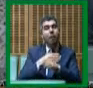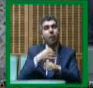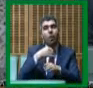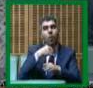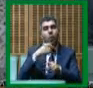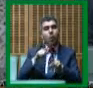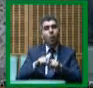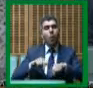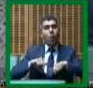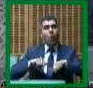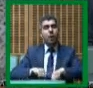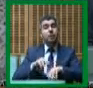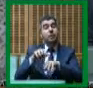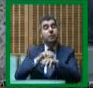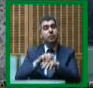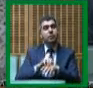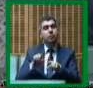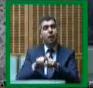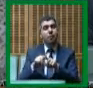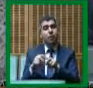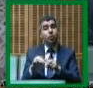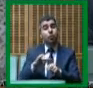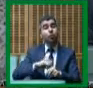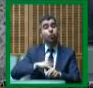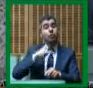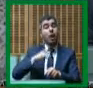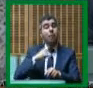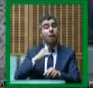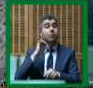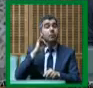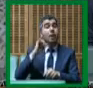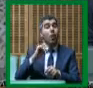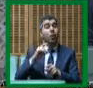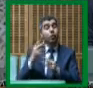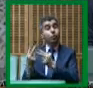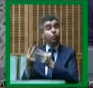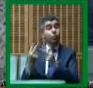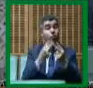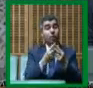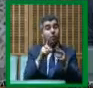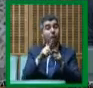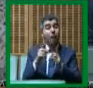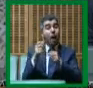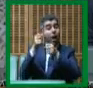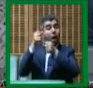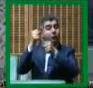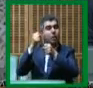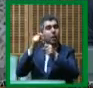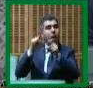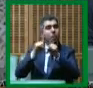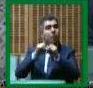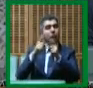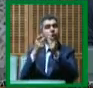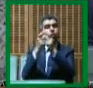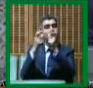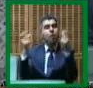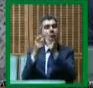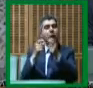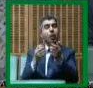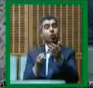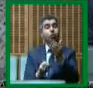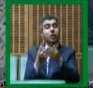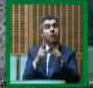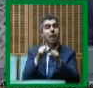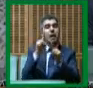الوزير، يحضر معنا مجموعة من الشباب المغاربة الحائزين على جائزة أحسن مقاولة مبتكرة لأقل